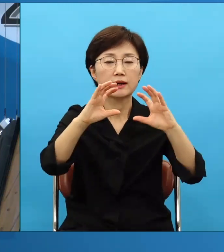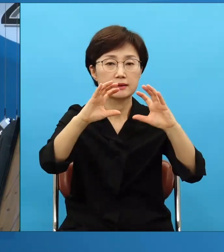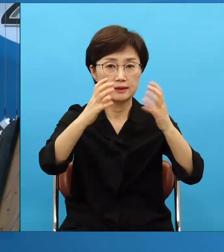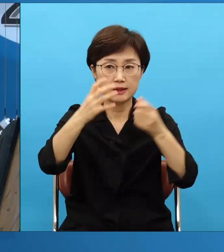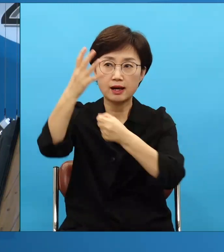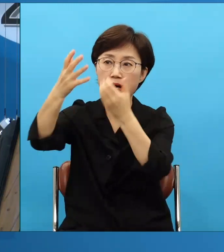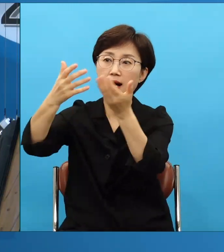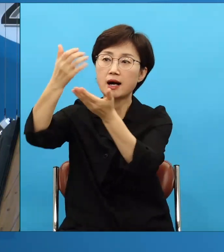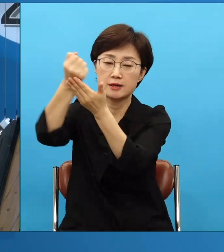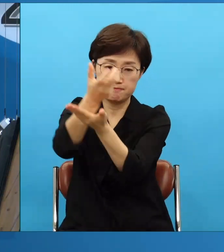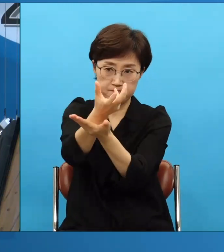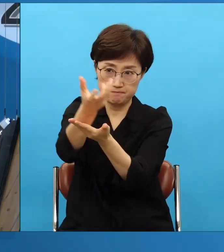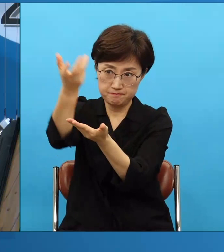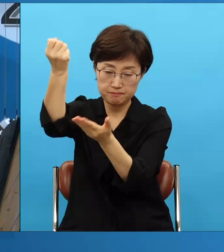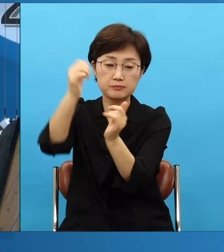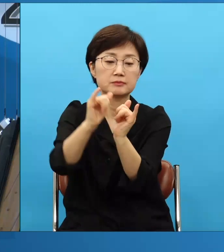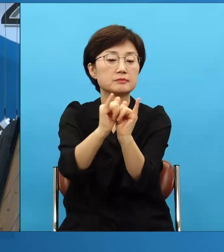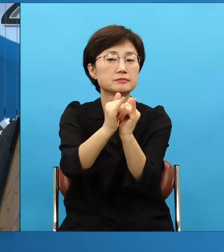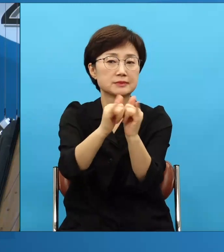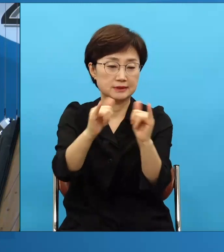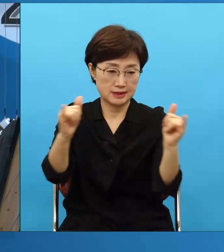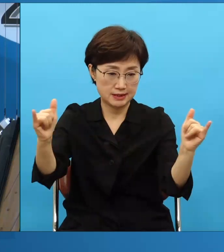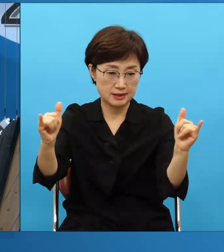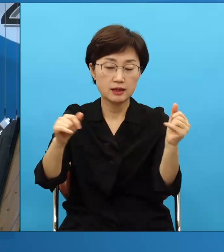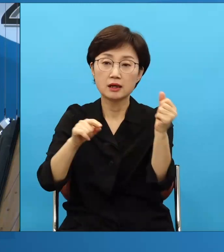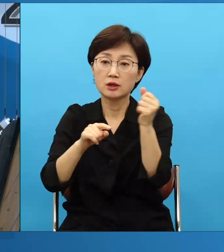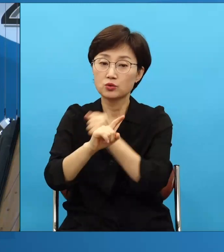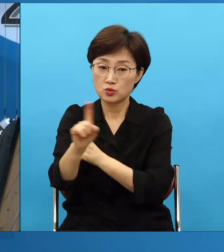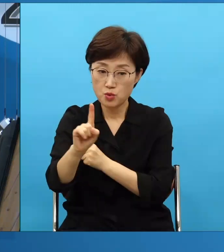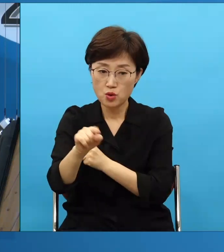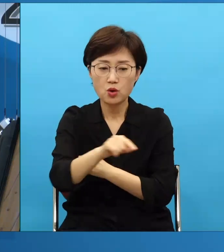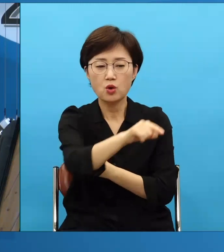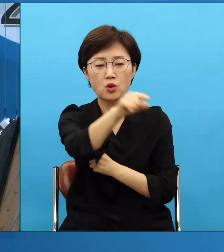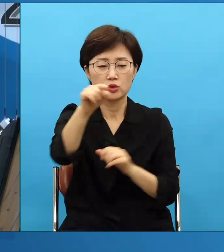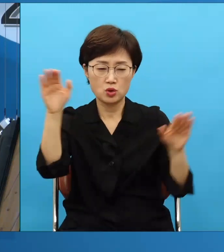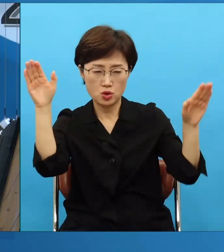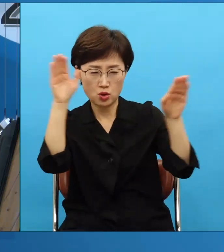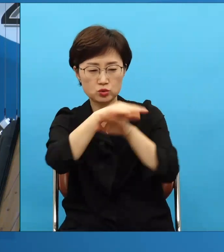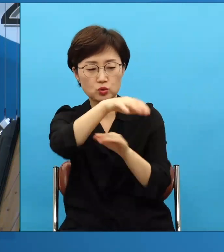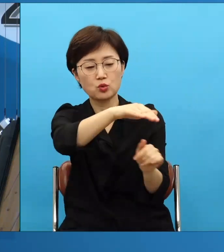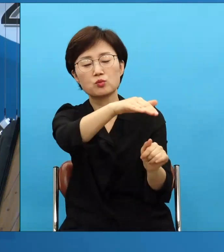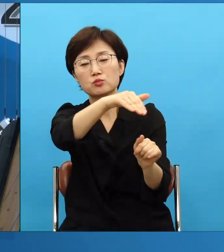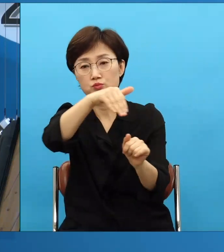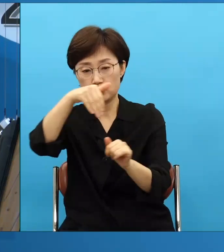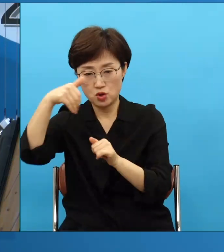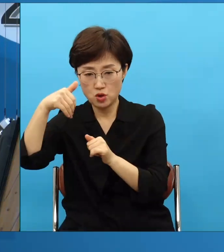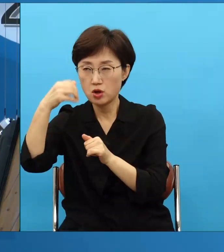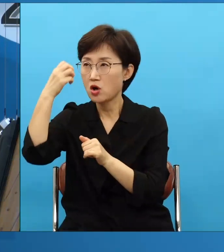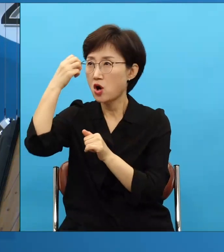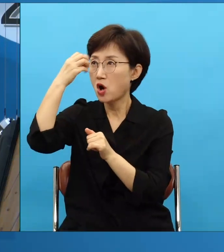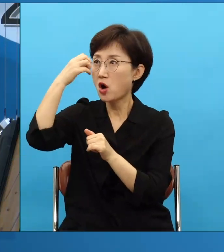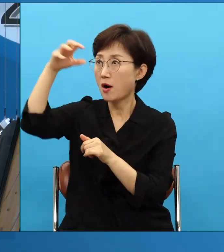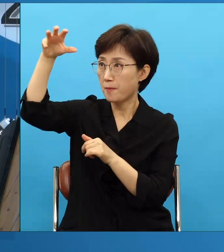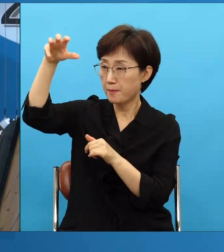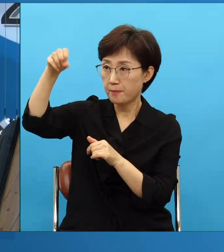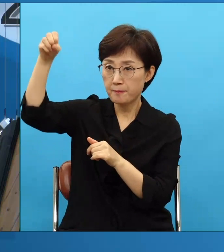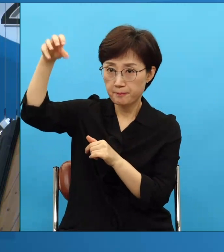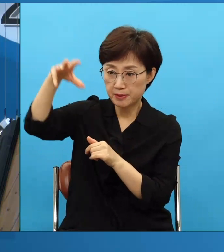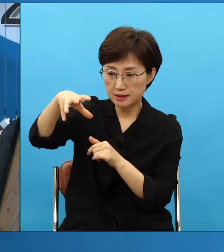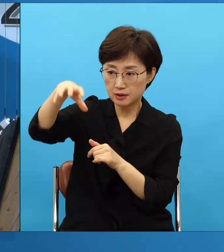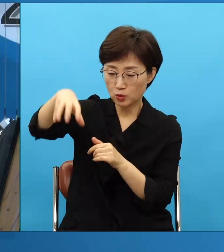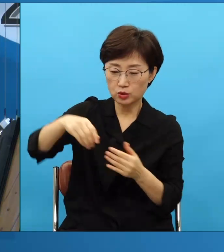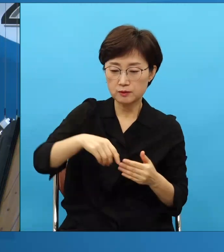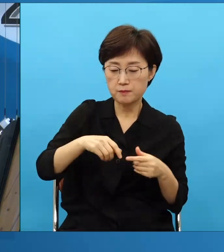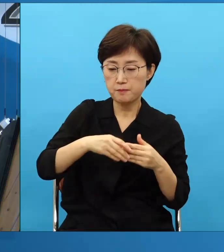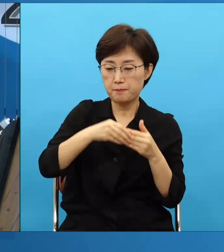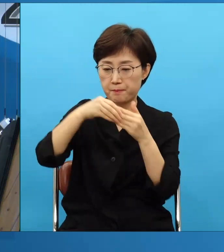그의 소유가 된 백성이니 이는 너희를 어두운 데서 불러내어 그의 귀한 빛에 들어가게